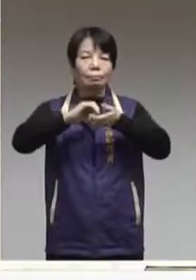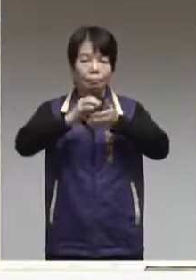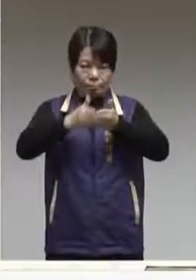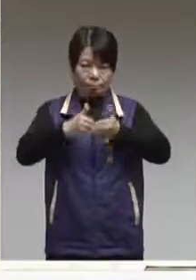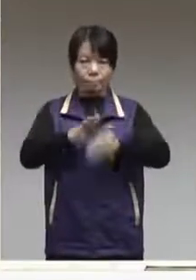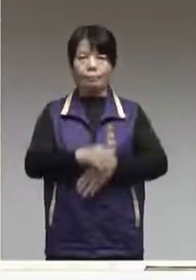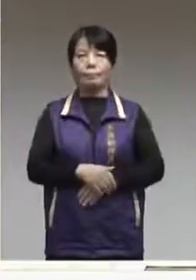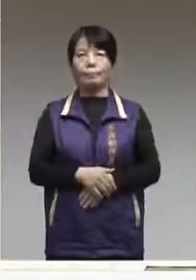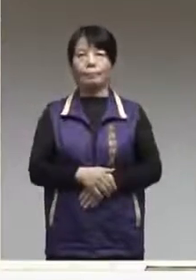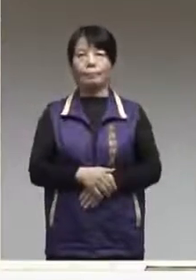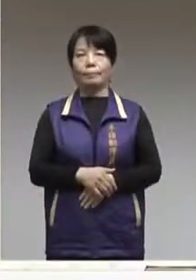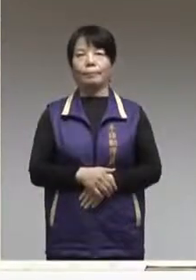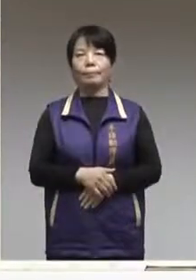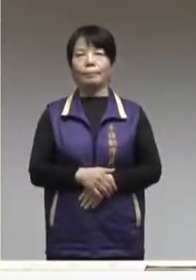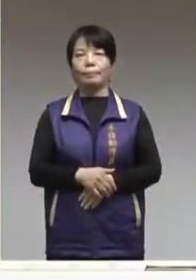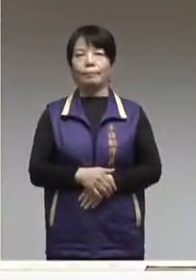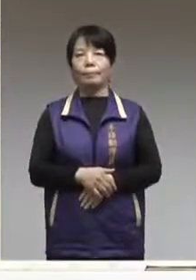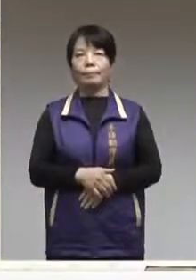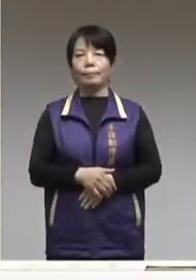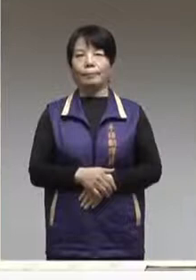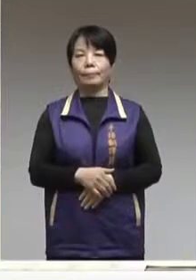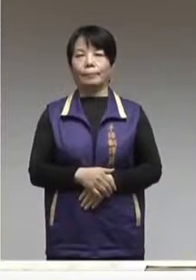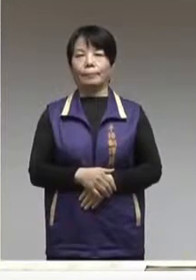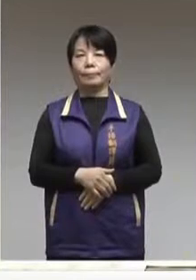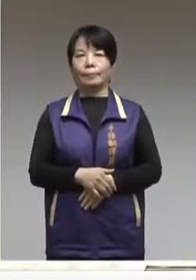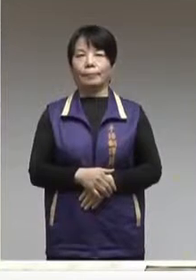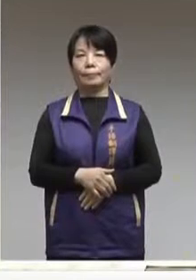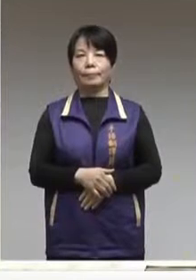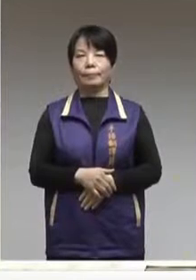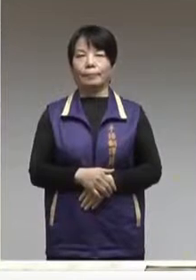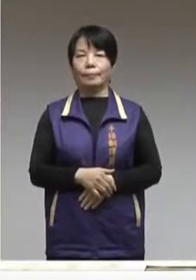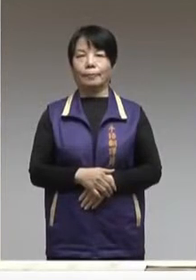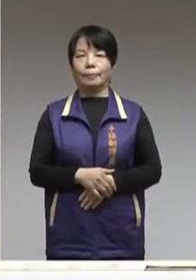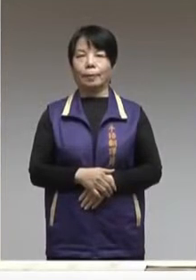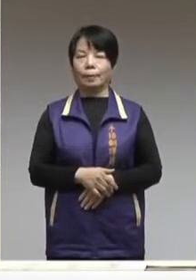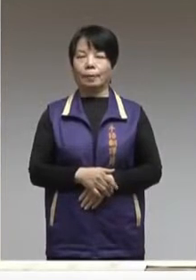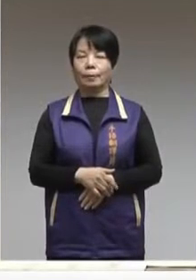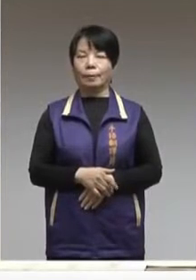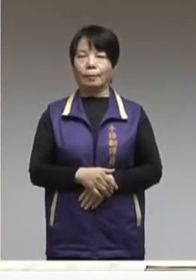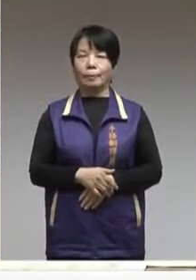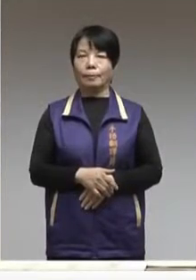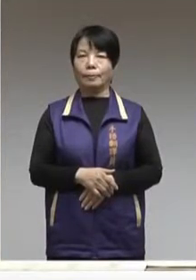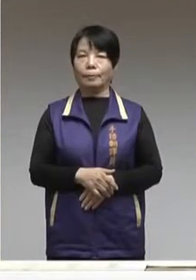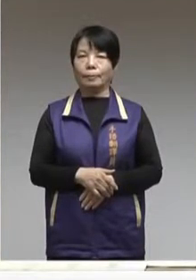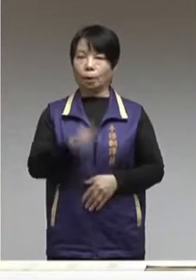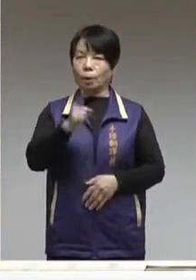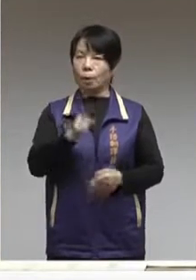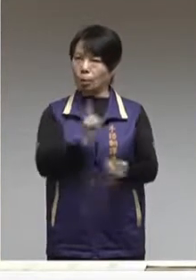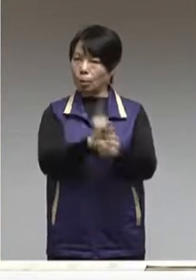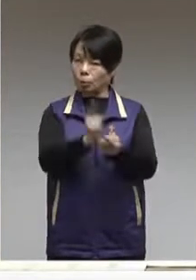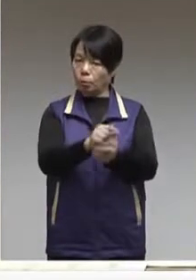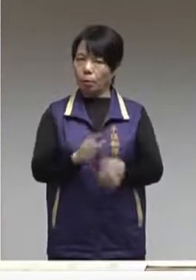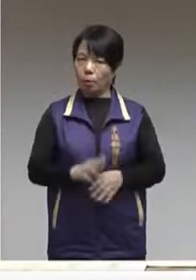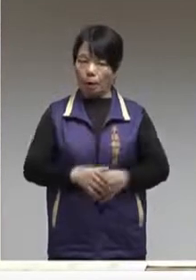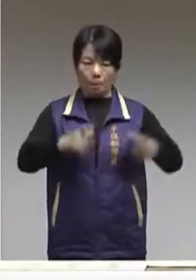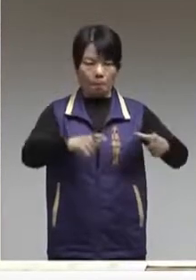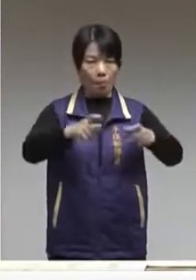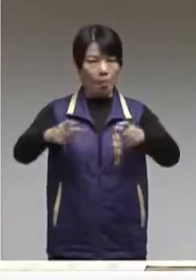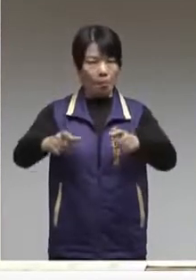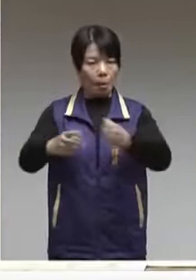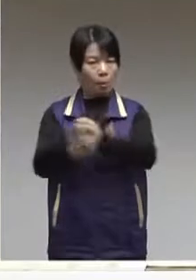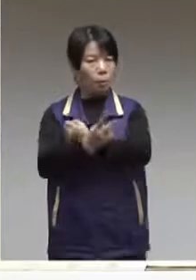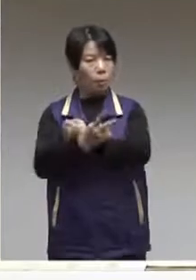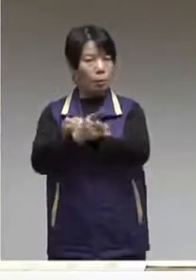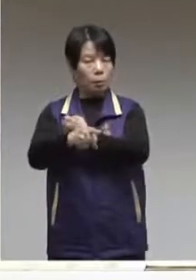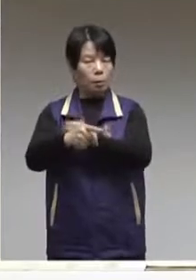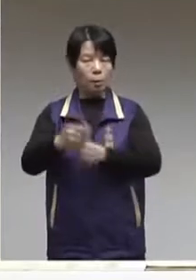好、哦，这个是我们比较强化版的二级，